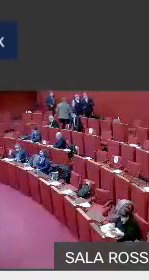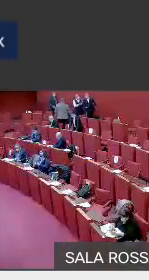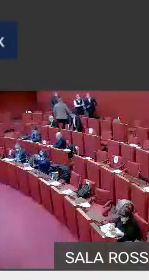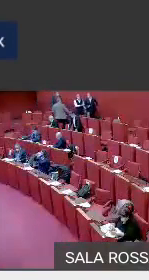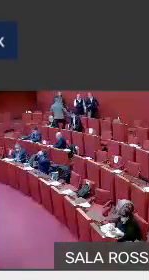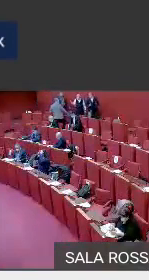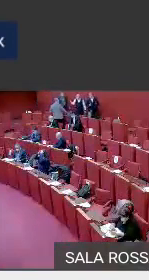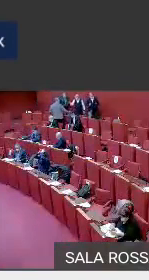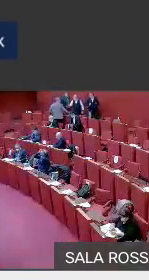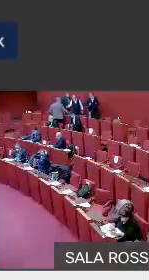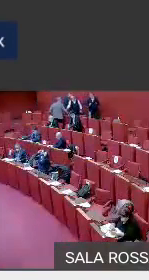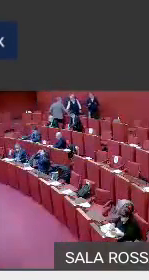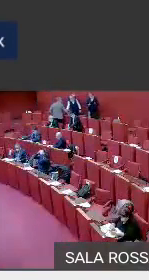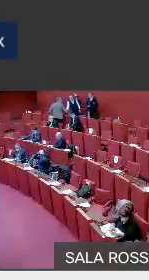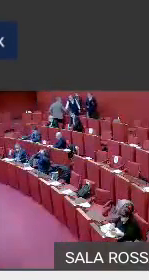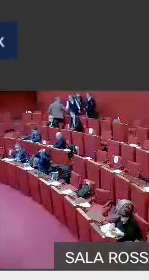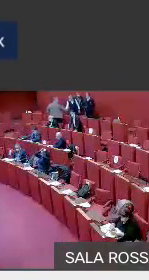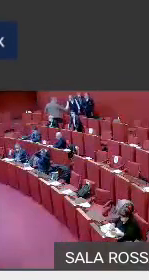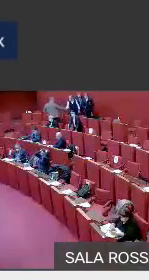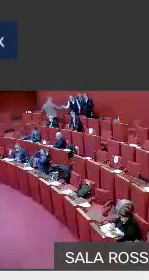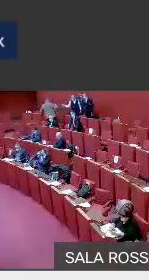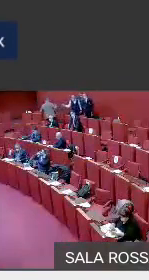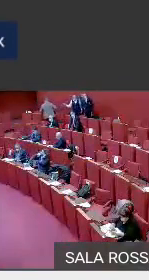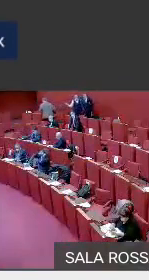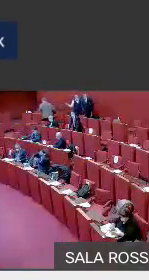il consigliere milioni assessore maresca